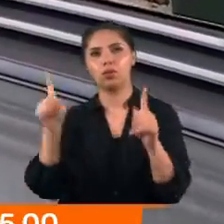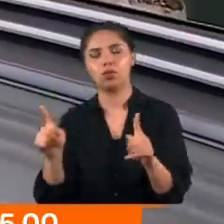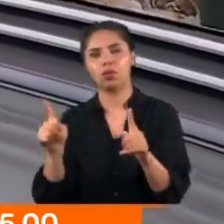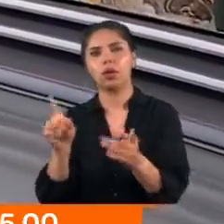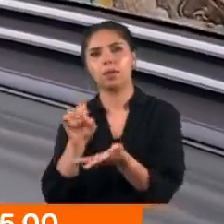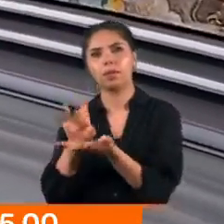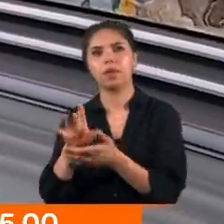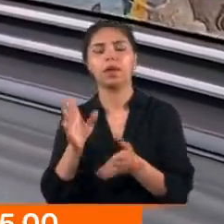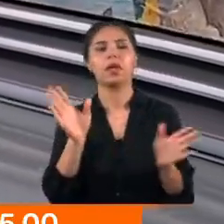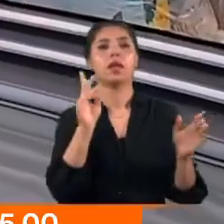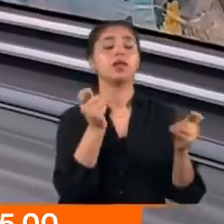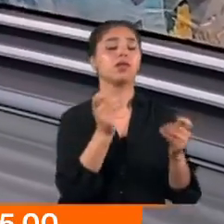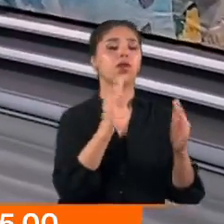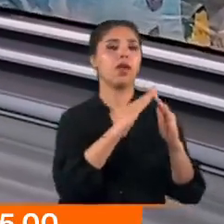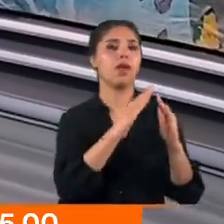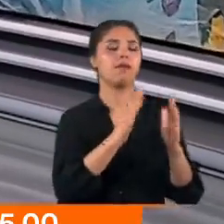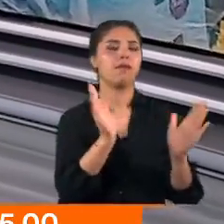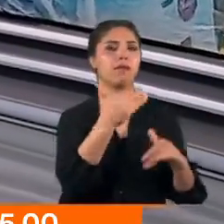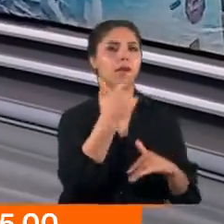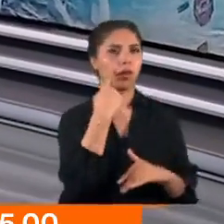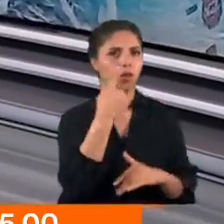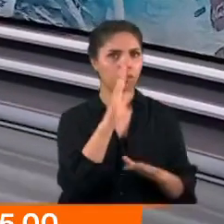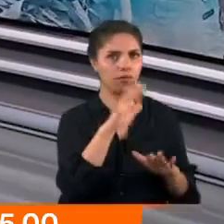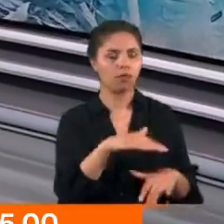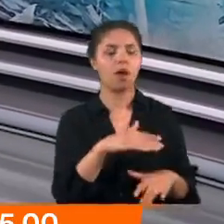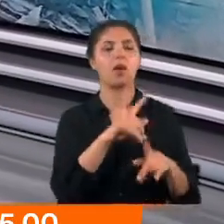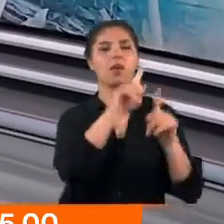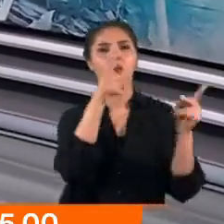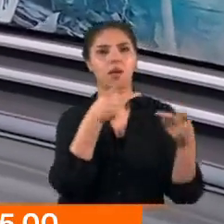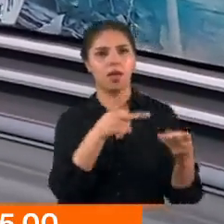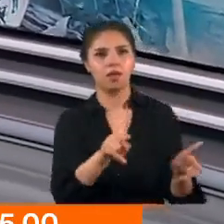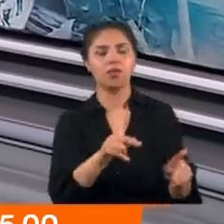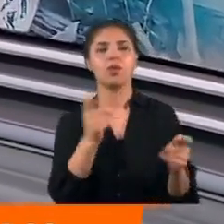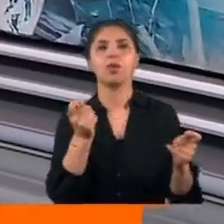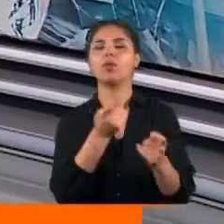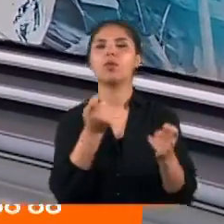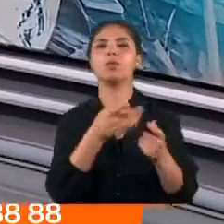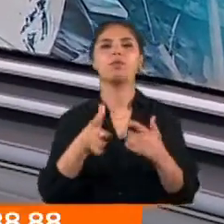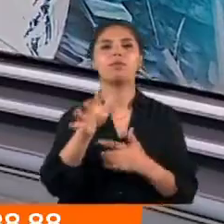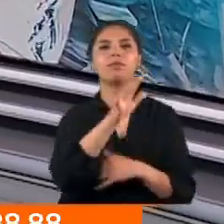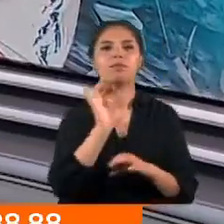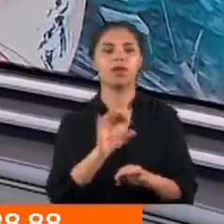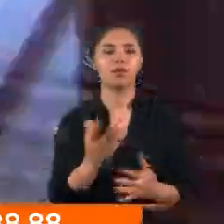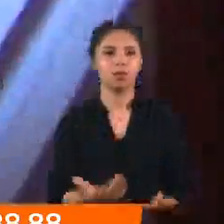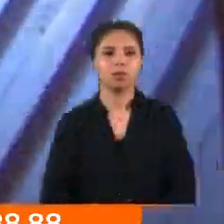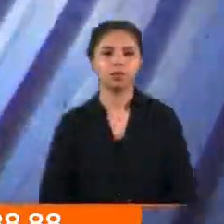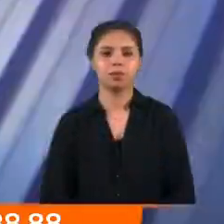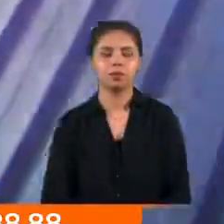artık konteyner iş yerleri aldı. Ekmek tekneleri yeniden açıldı ve esnaf işinin başına döndü.